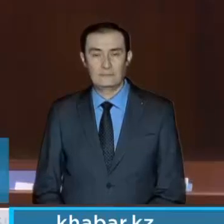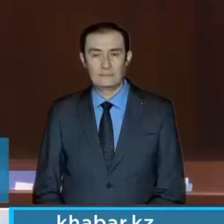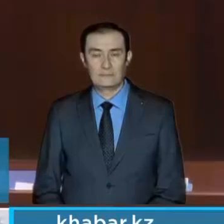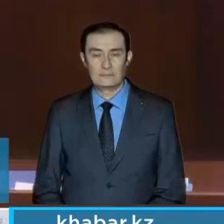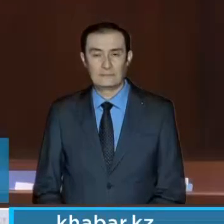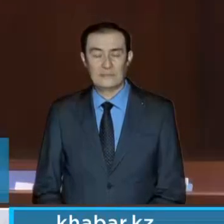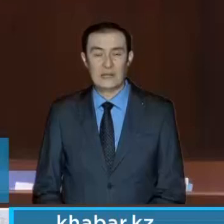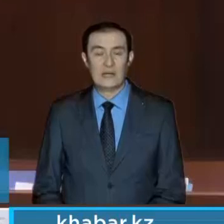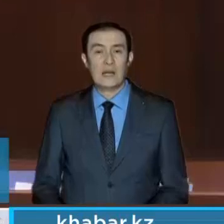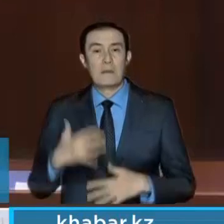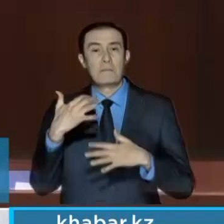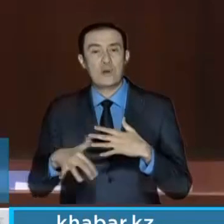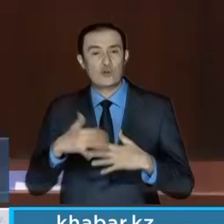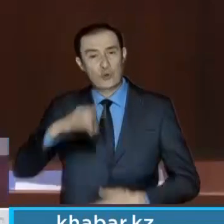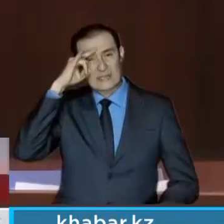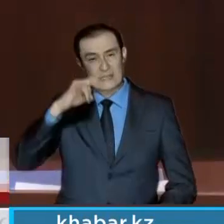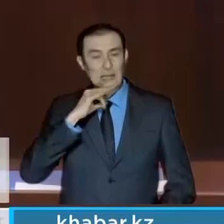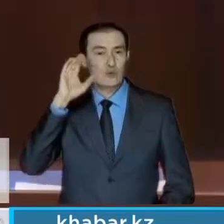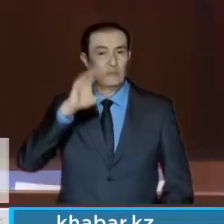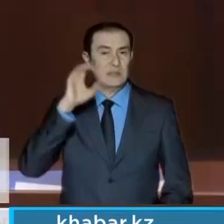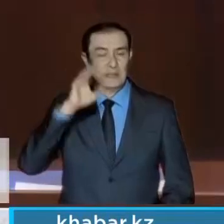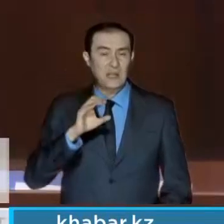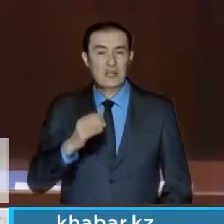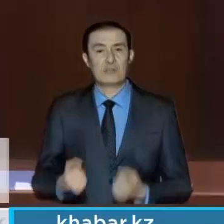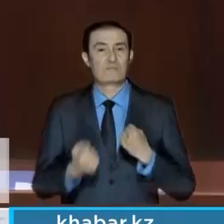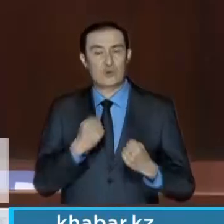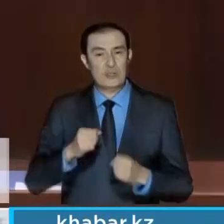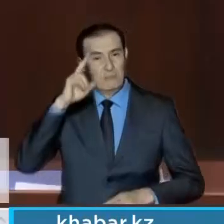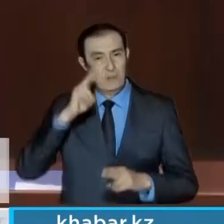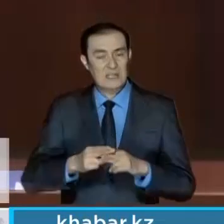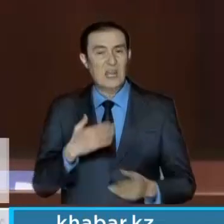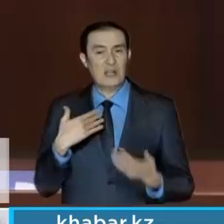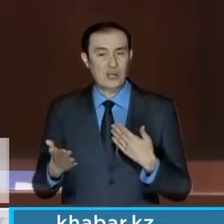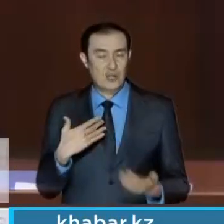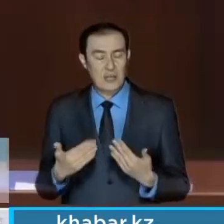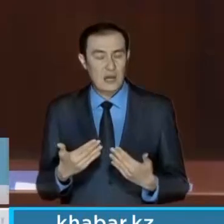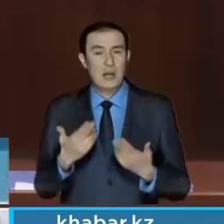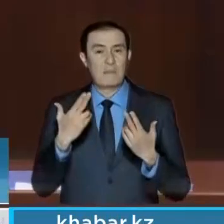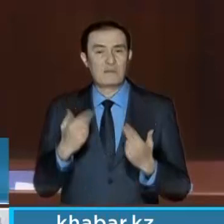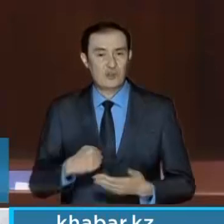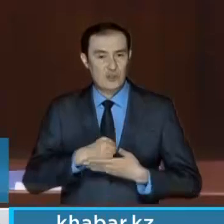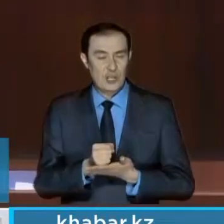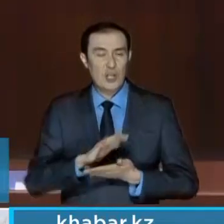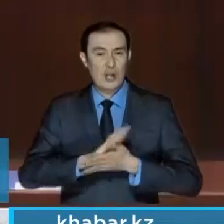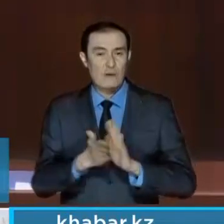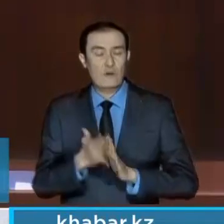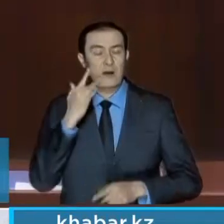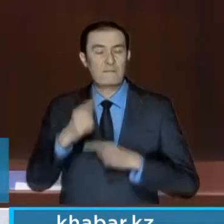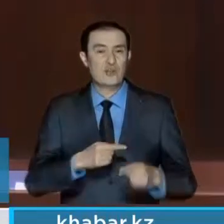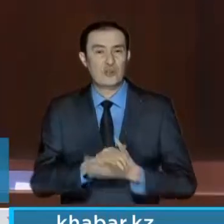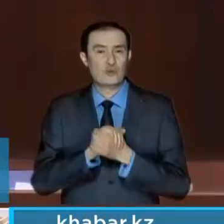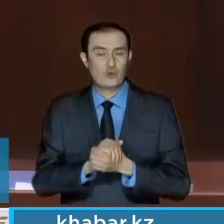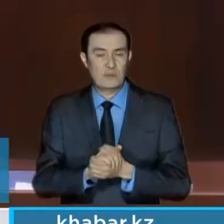странами между Казахстаном ином прочные братские отношения подтверждение тому договоры о вечной